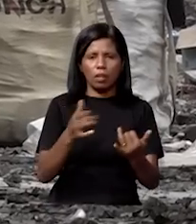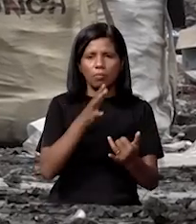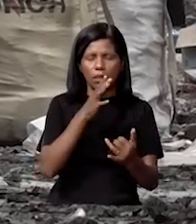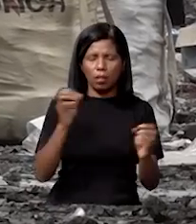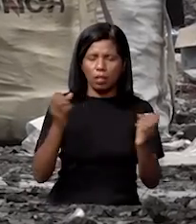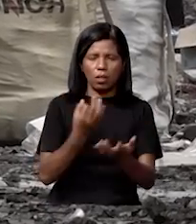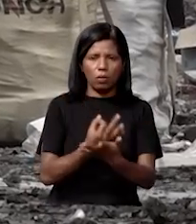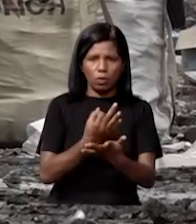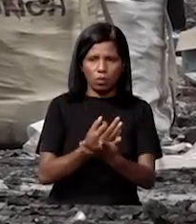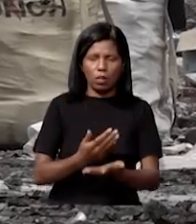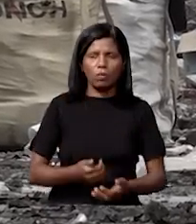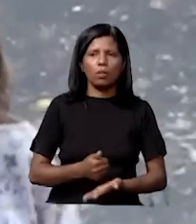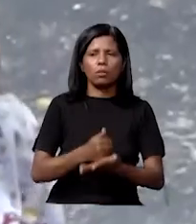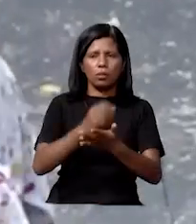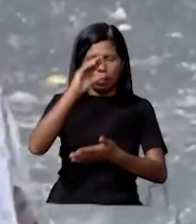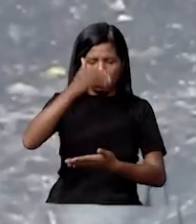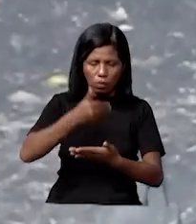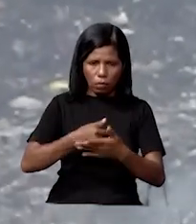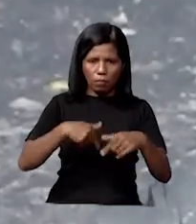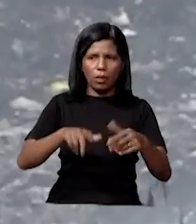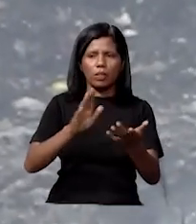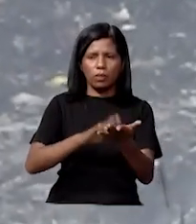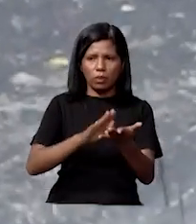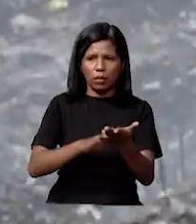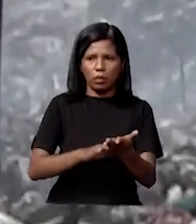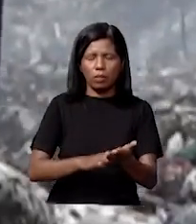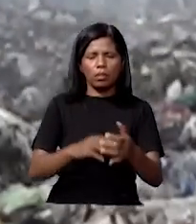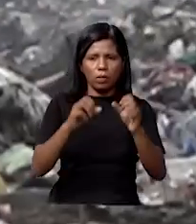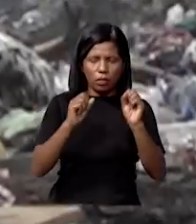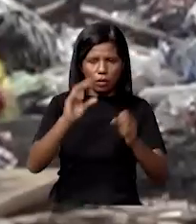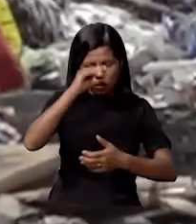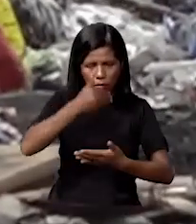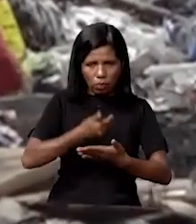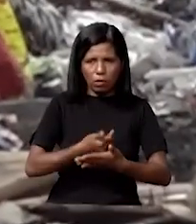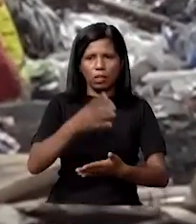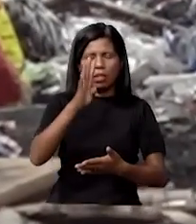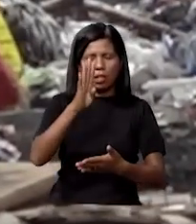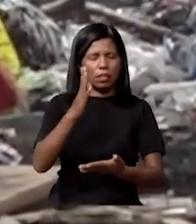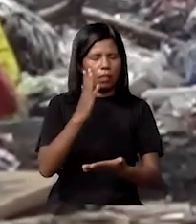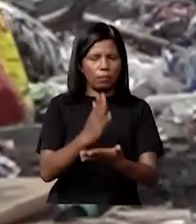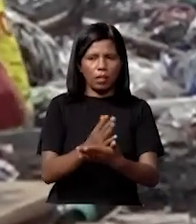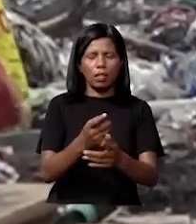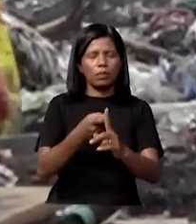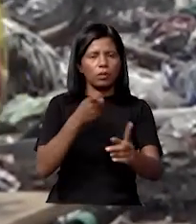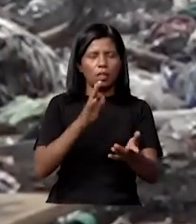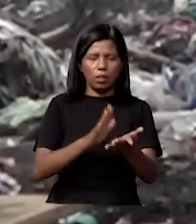atu sustenta ni uang ba skola. Hoi dene, obrigado ni uang nai hat tingke para husi